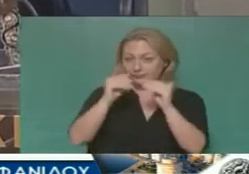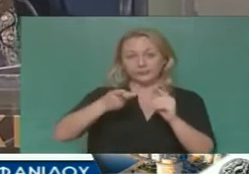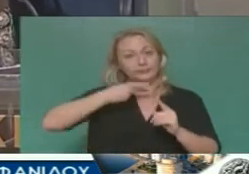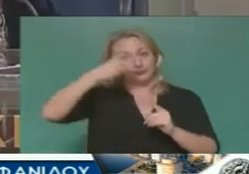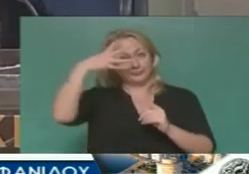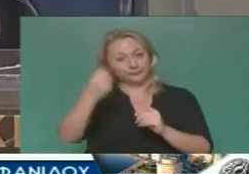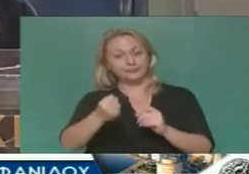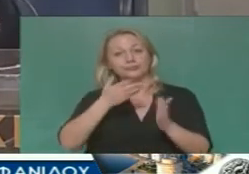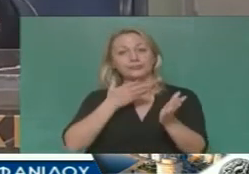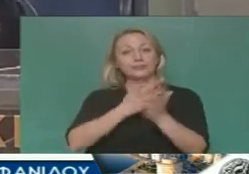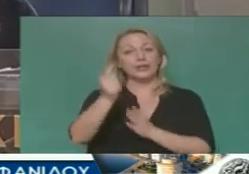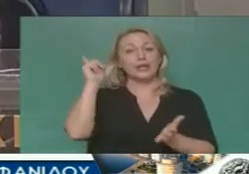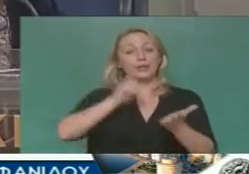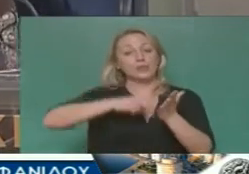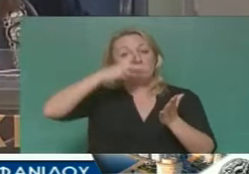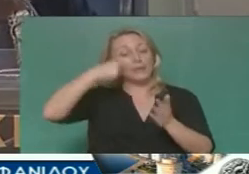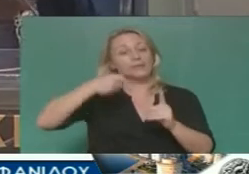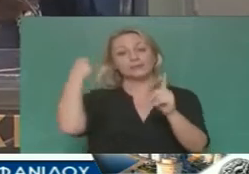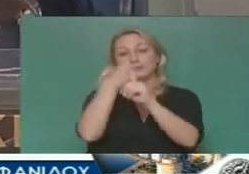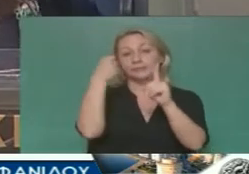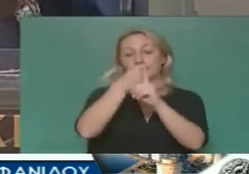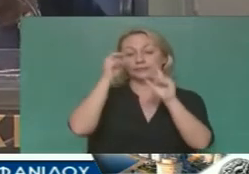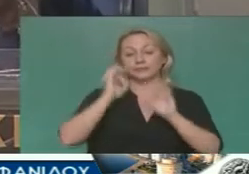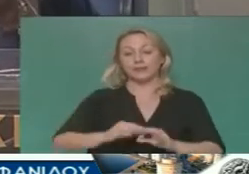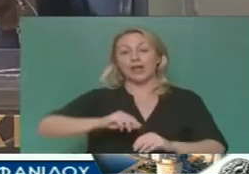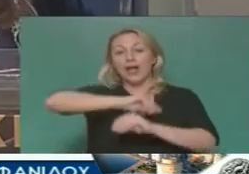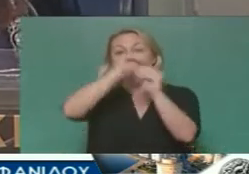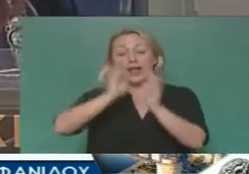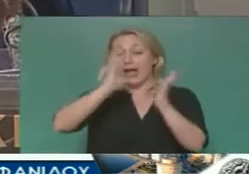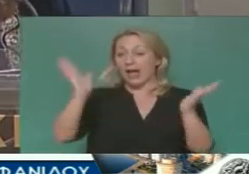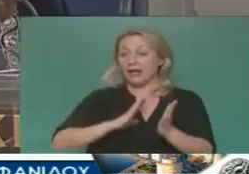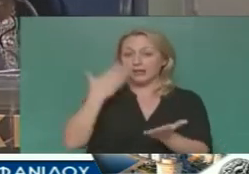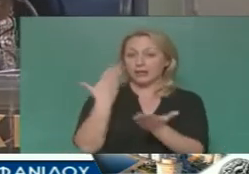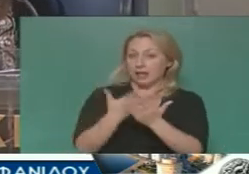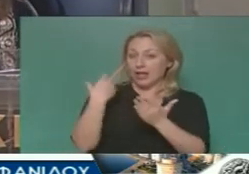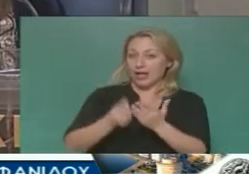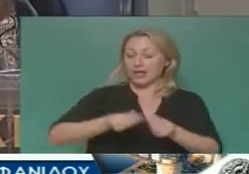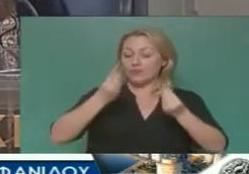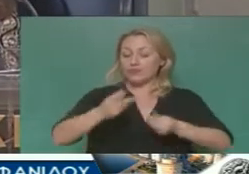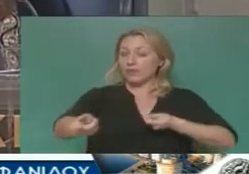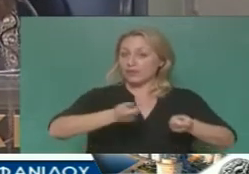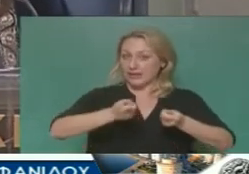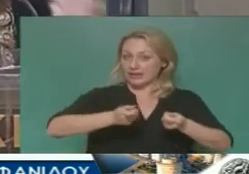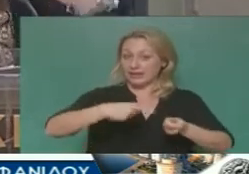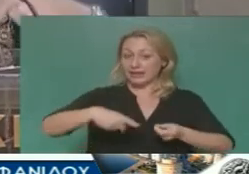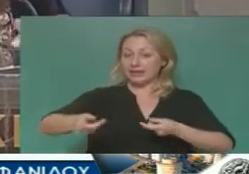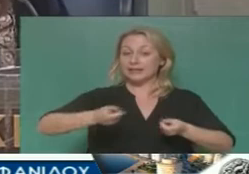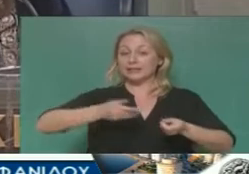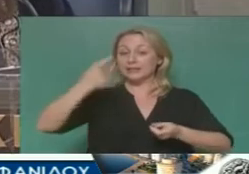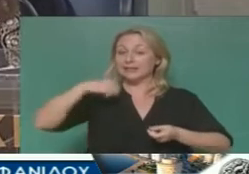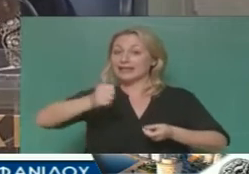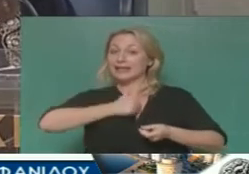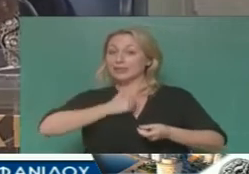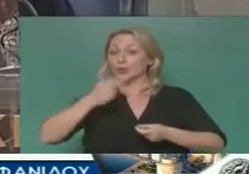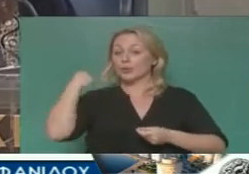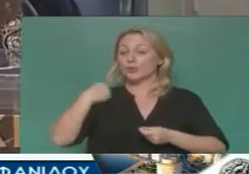να διεκδικούμε τα νόμιμα δικαιώματά μας. Προκαλούμε όποιον έχει στοιχεία για κακοδιαχείριση της διοίκησης του ιδιωτικού ή